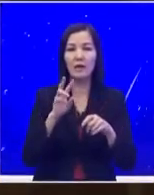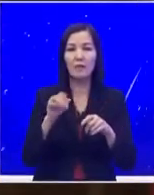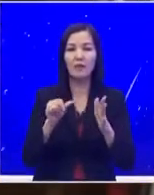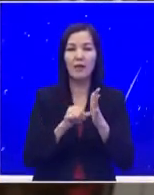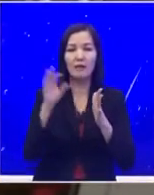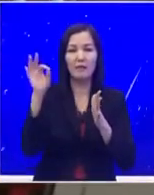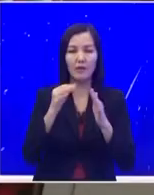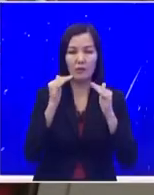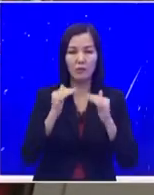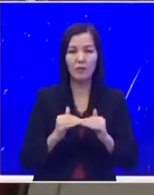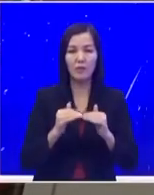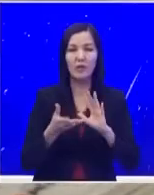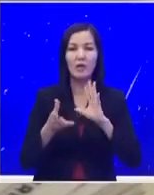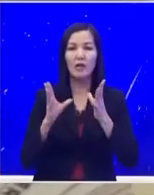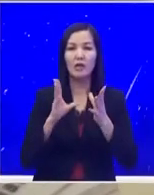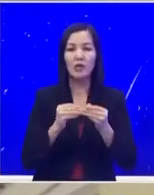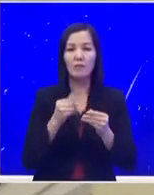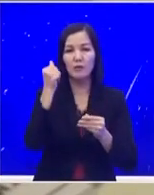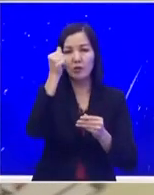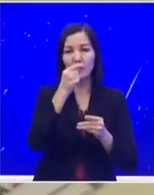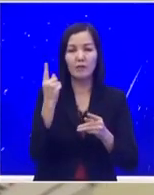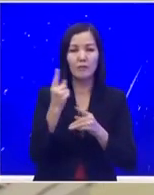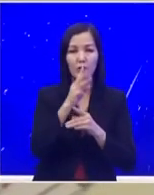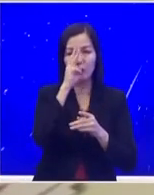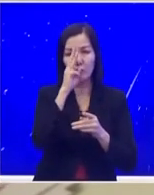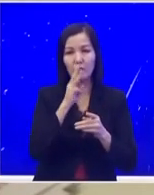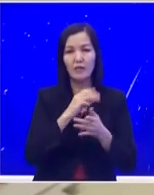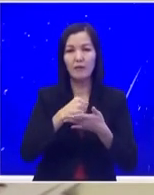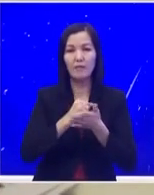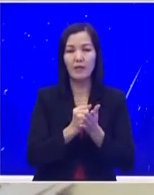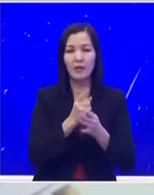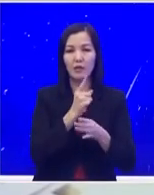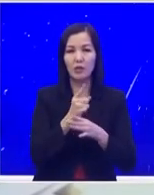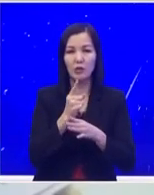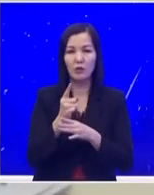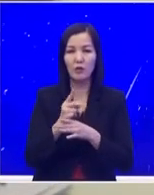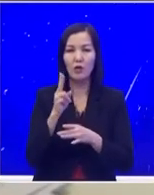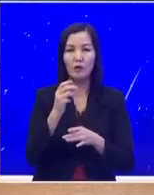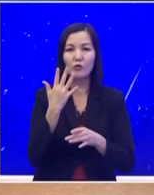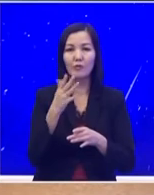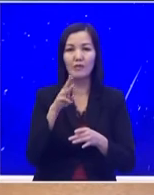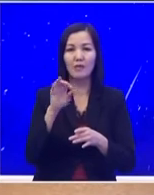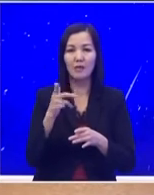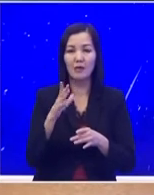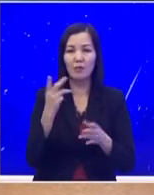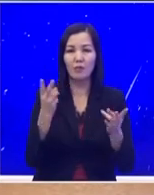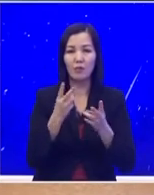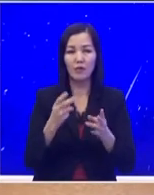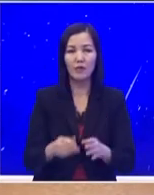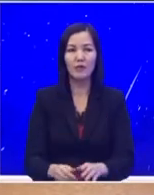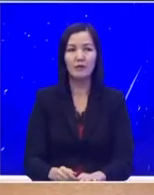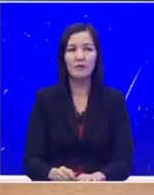6%-ға төмендеген. Ал жалпы биылғы жылдың 1-ші 90-ына белгіленген шектеулі құны 205 тенге. Тағда мына